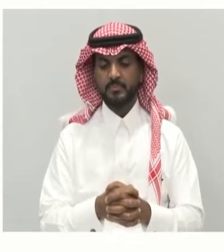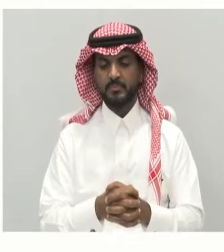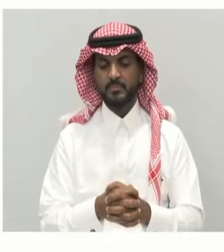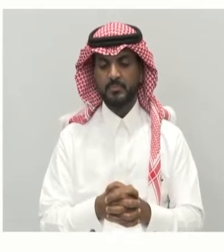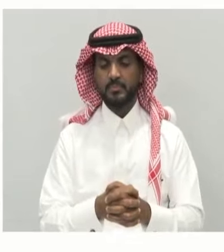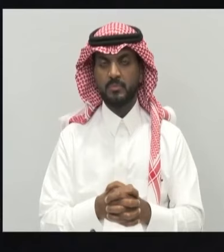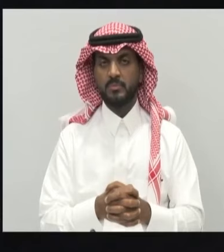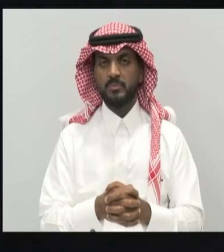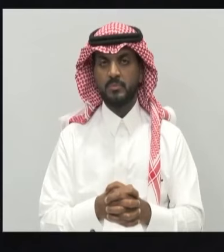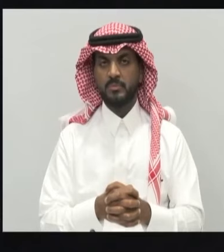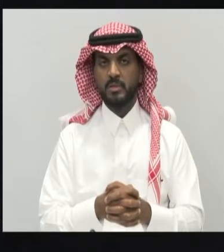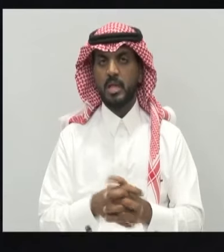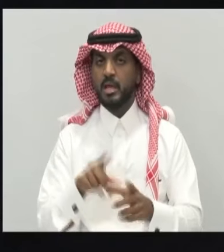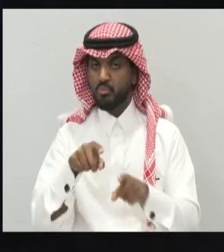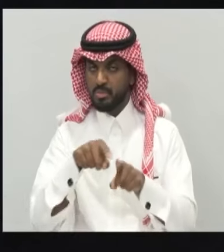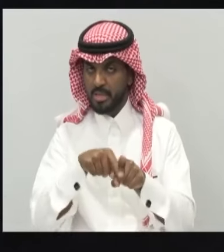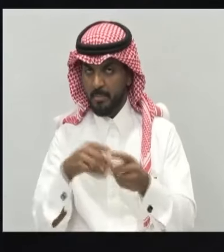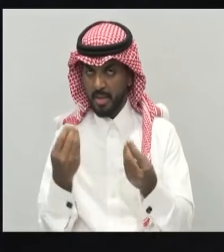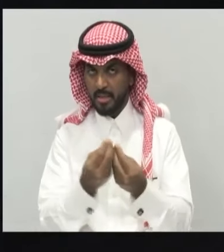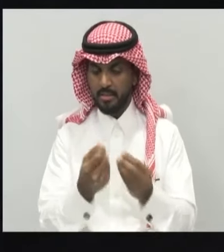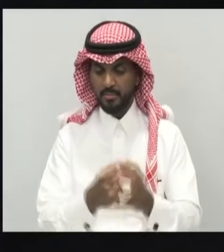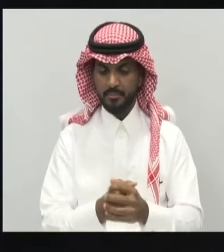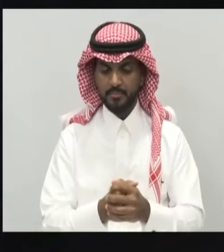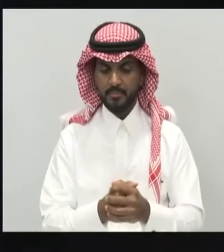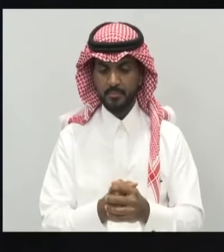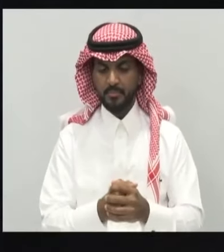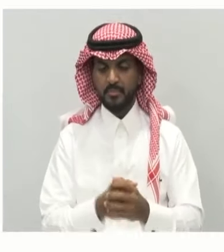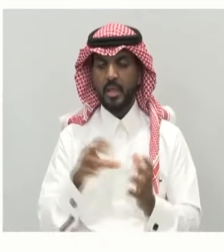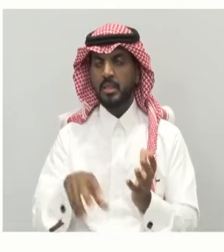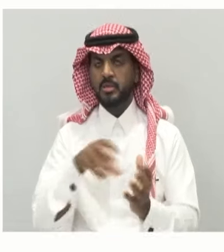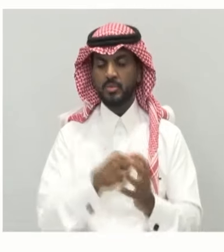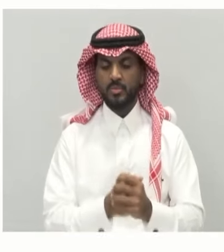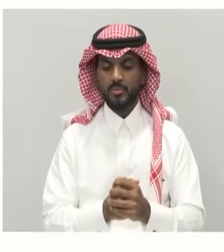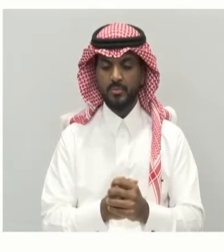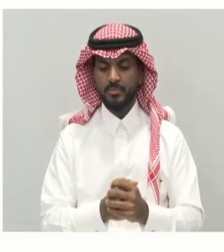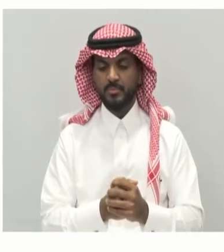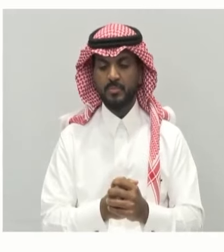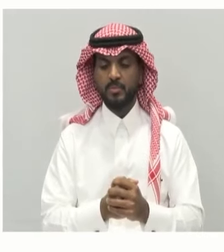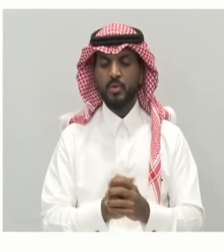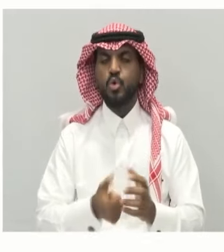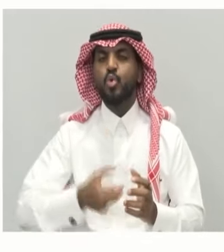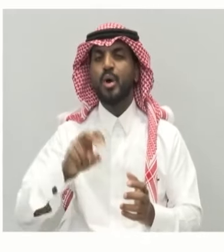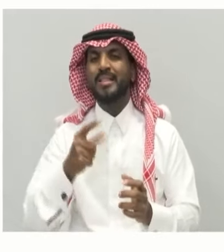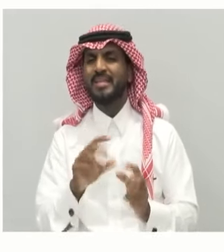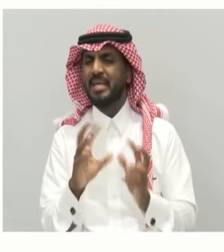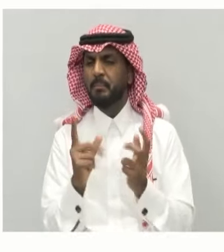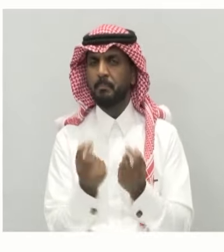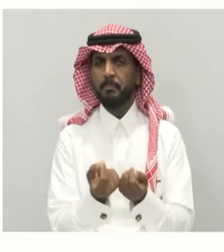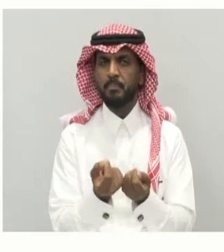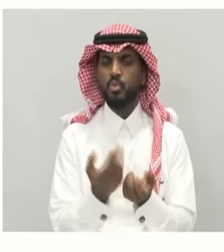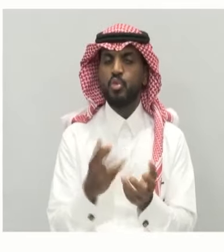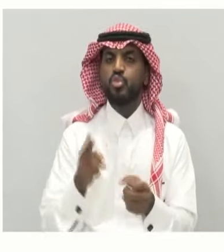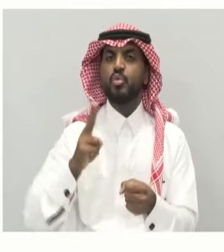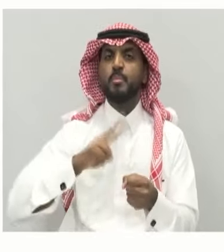فيكم نبغى المسطره امامك راح ننتقل لهذا السؤال السؤال التالي يقول اقدر